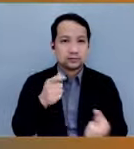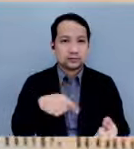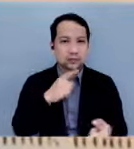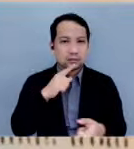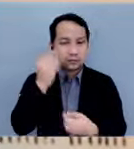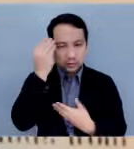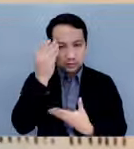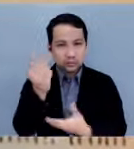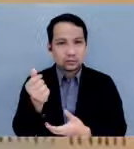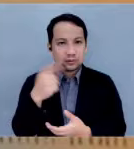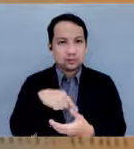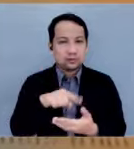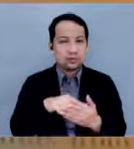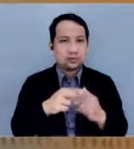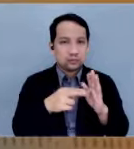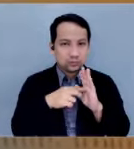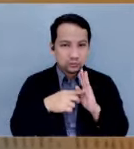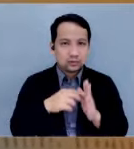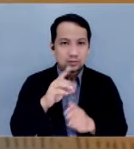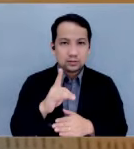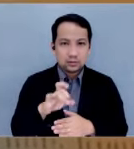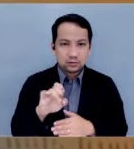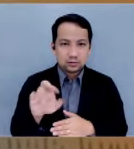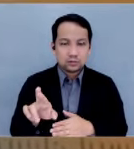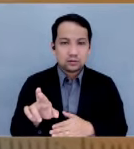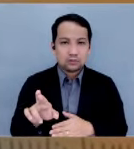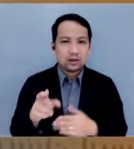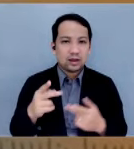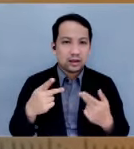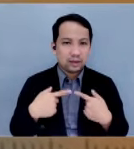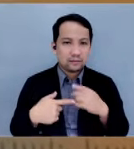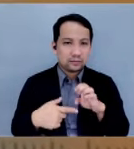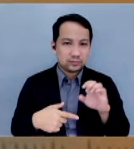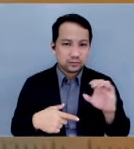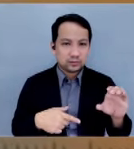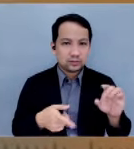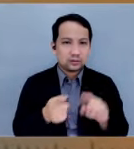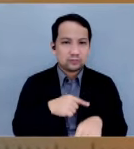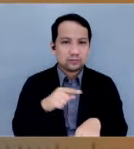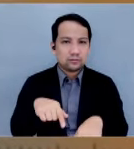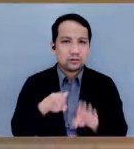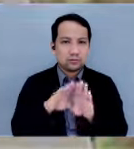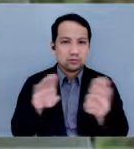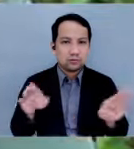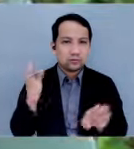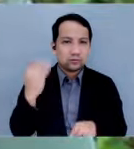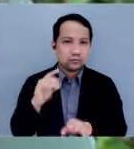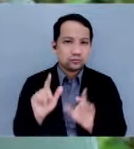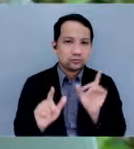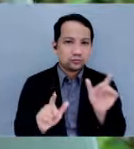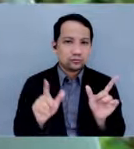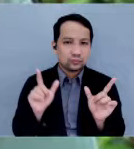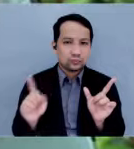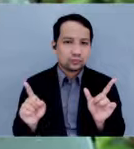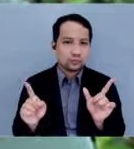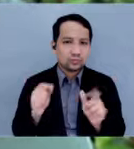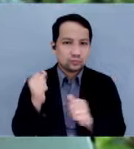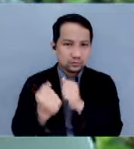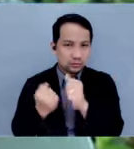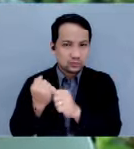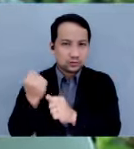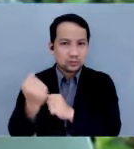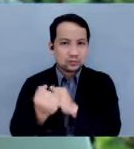sa lahat ng requirements ng DENR. May ECC din daw sila mula nang magbukas noong 2021. Every year naman po tayo